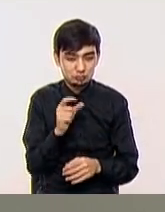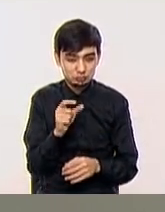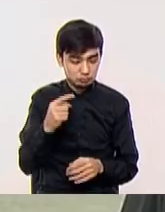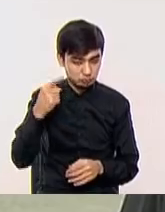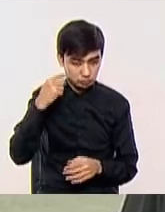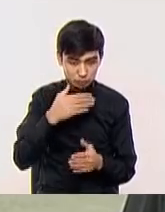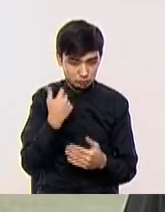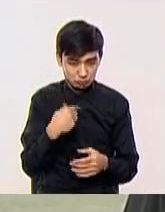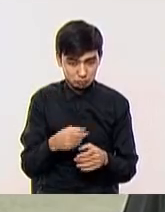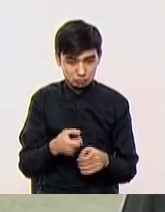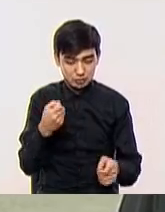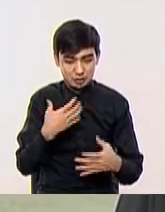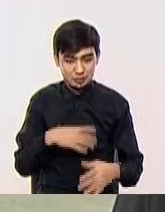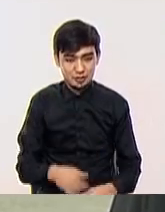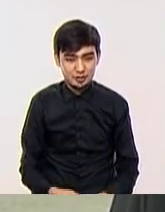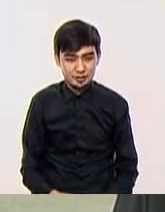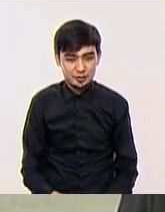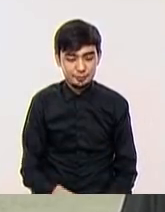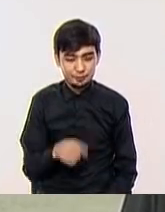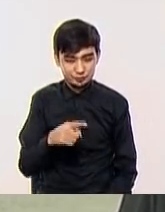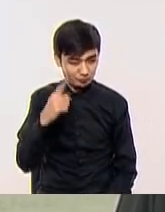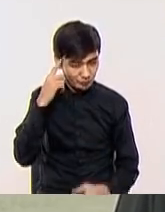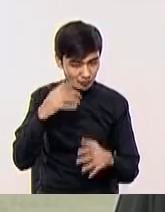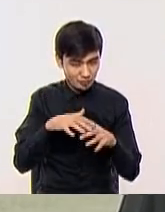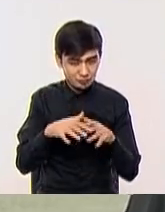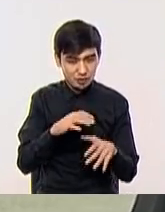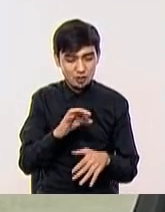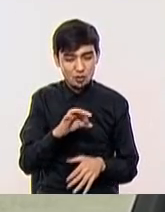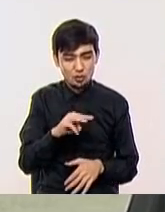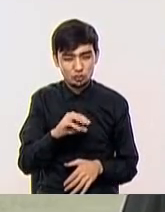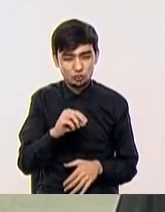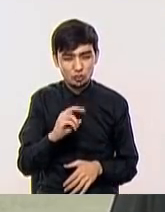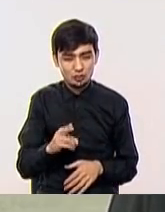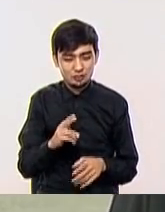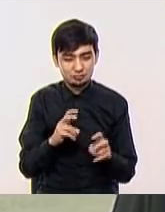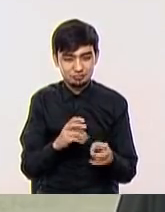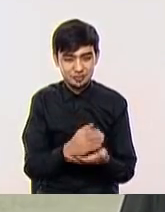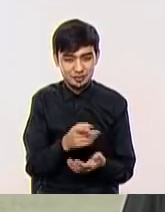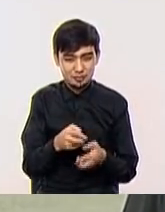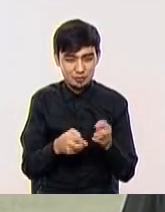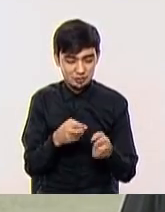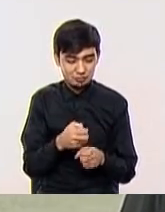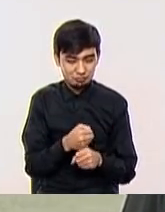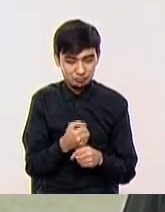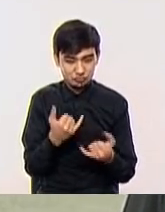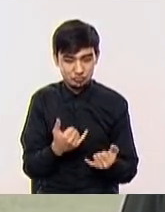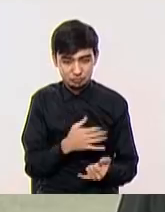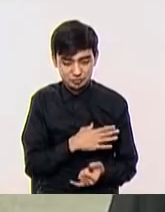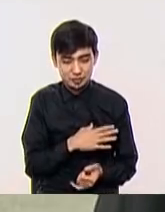айтыпты. Басында отек бар деп айтты. Со атек болғаннан кейін баған операция қалып кетті. Жа